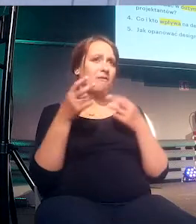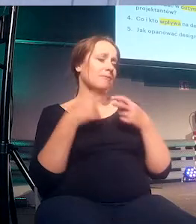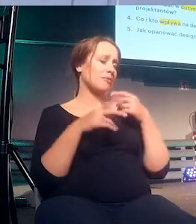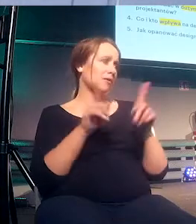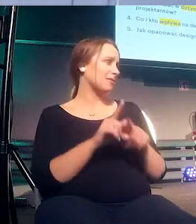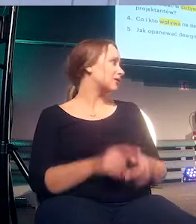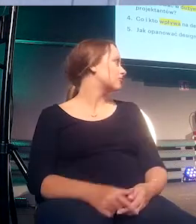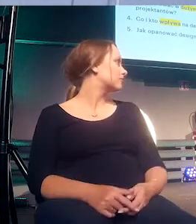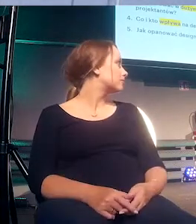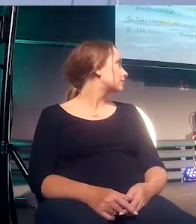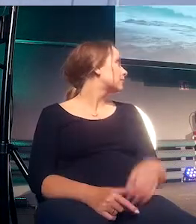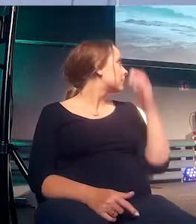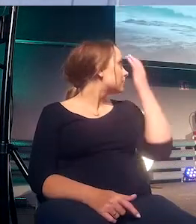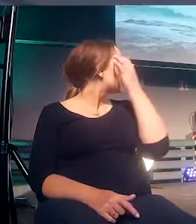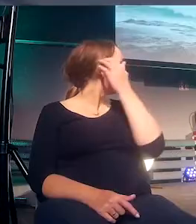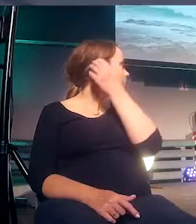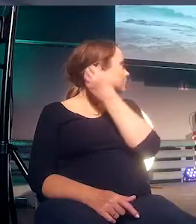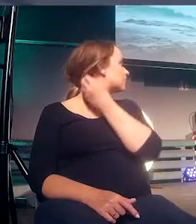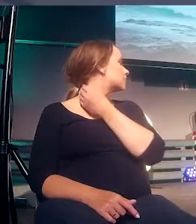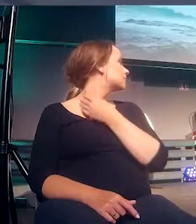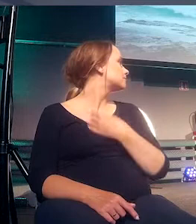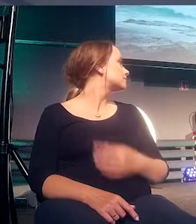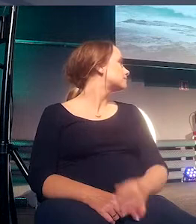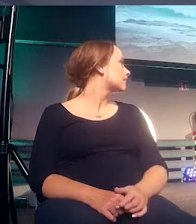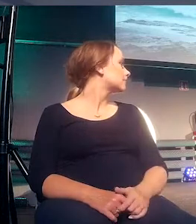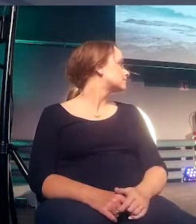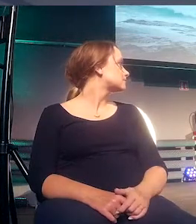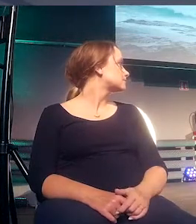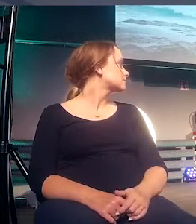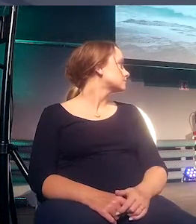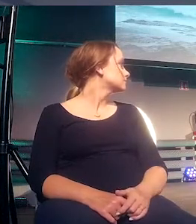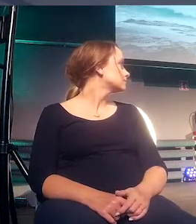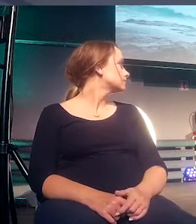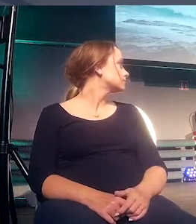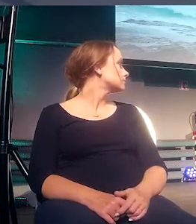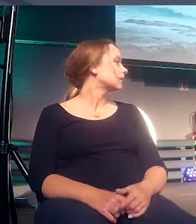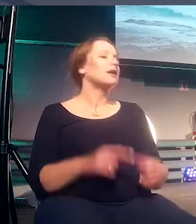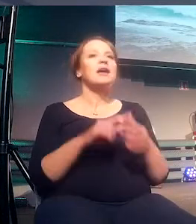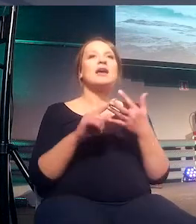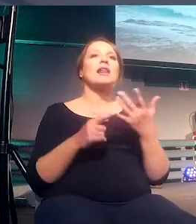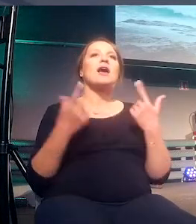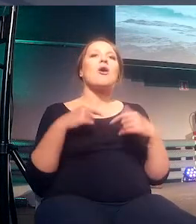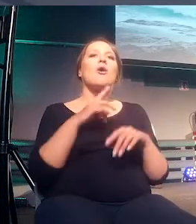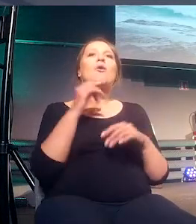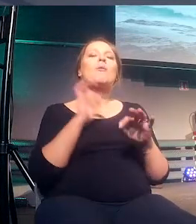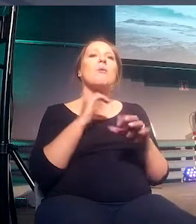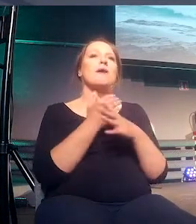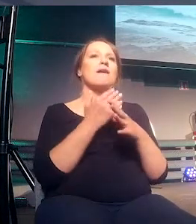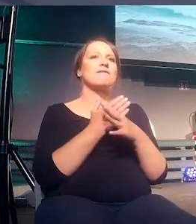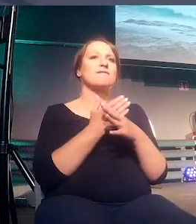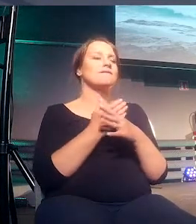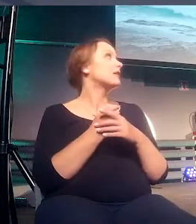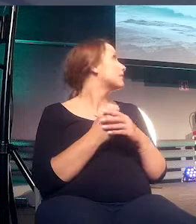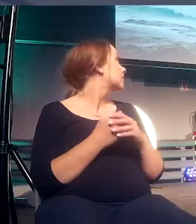metodach, w jaki sposób z nich wybrnąć. Powiem krótko parę słów o mojej firmie, bo to nie jest brand, który jest rozpoznawany